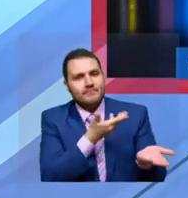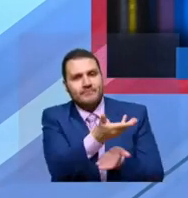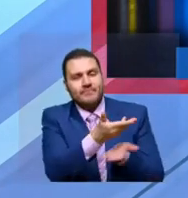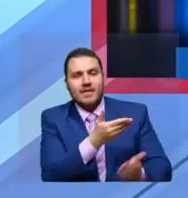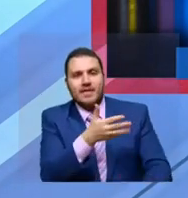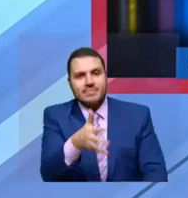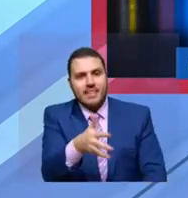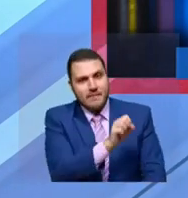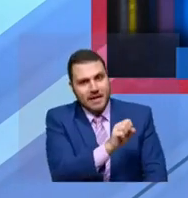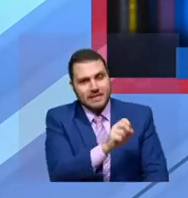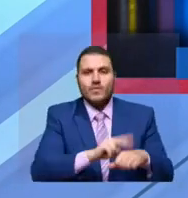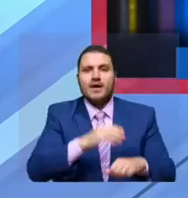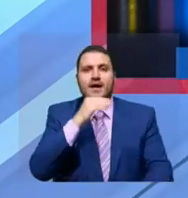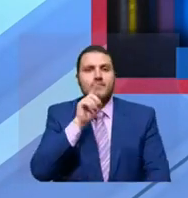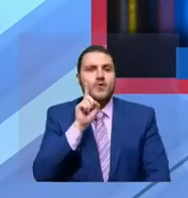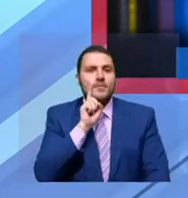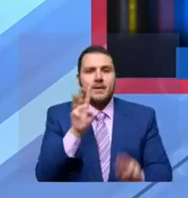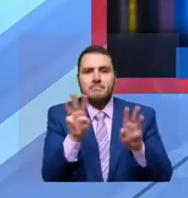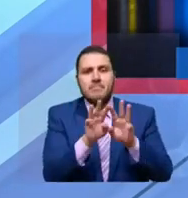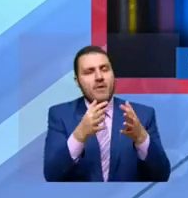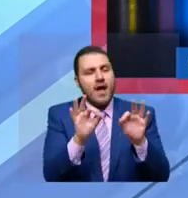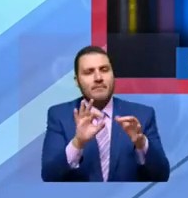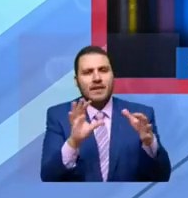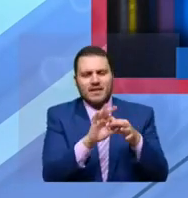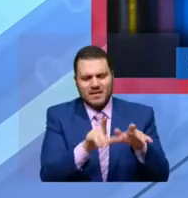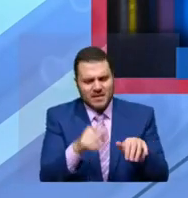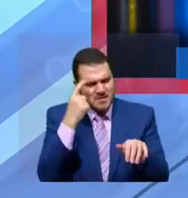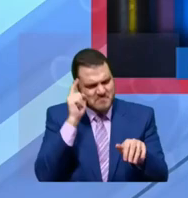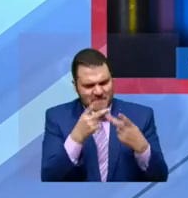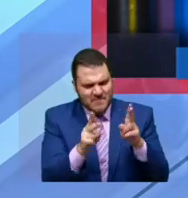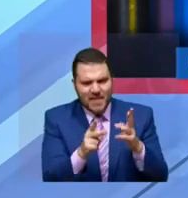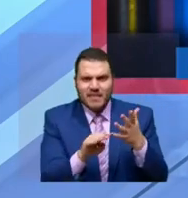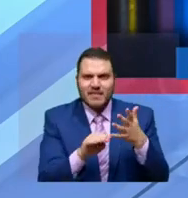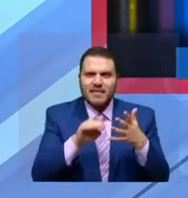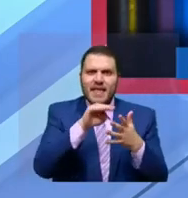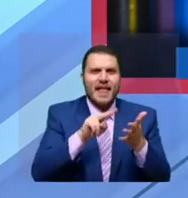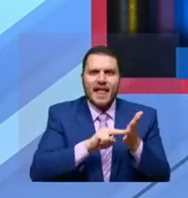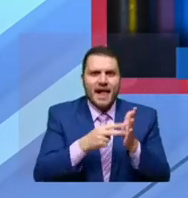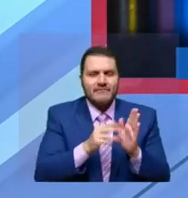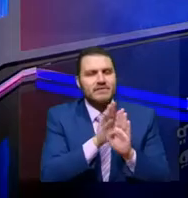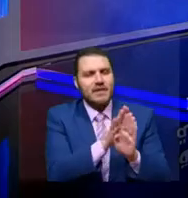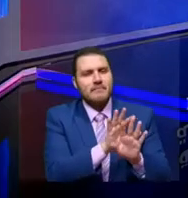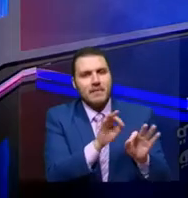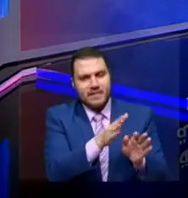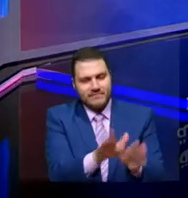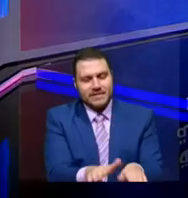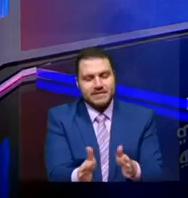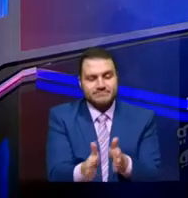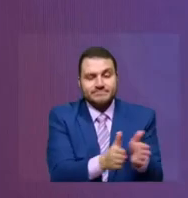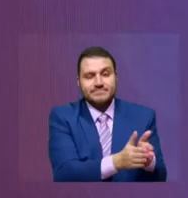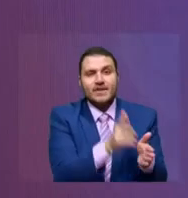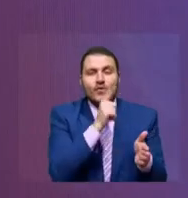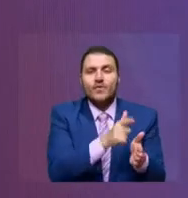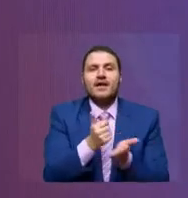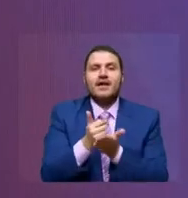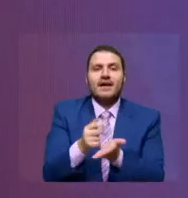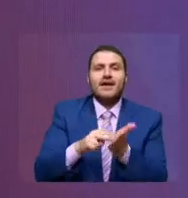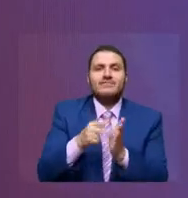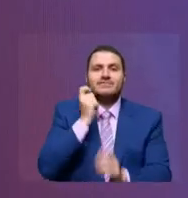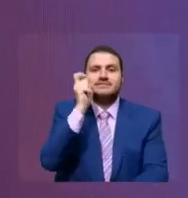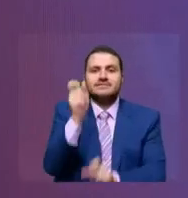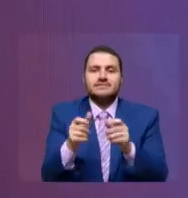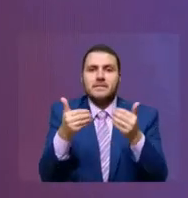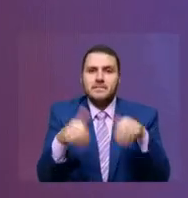الأمور كل ما يتعلق بالمنصة عن بعد كيفية استخدامها الأمثل. جميل. ماذا عن الخدمات المقدمة لذوي